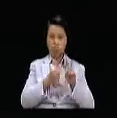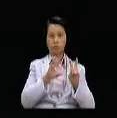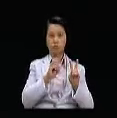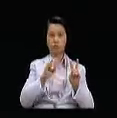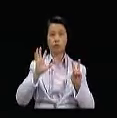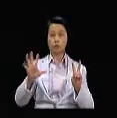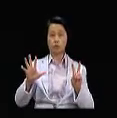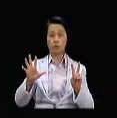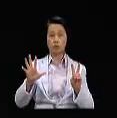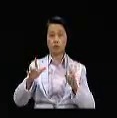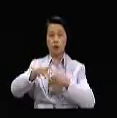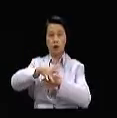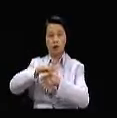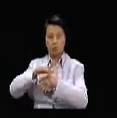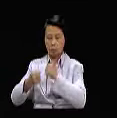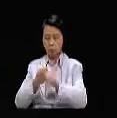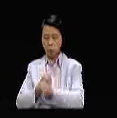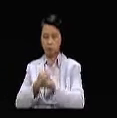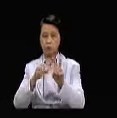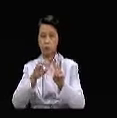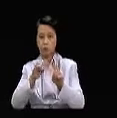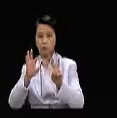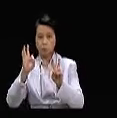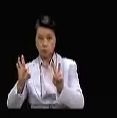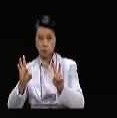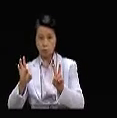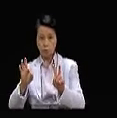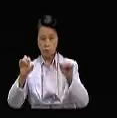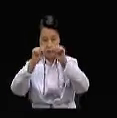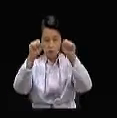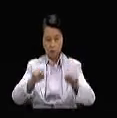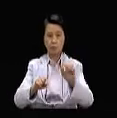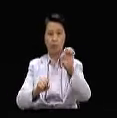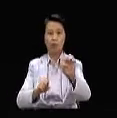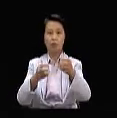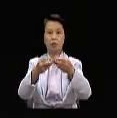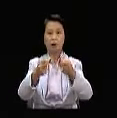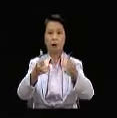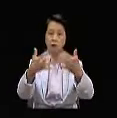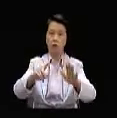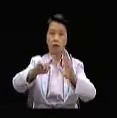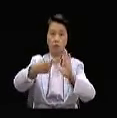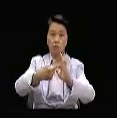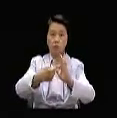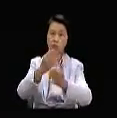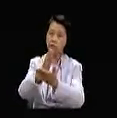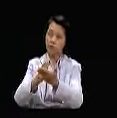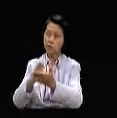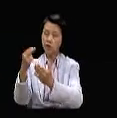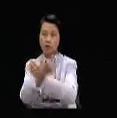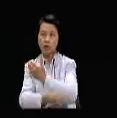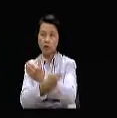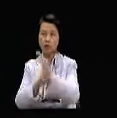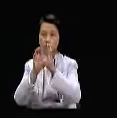haid Nose awal tahun 2009 sistem kita nanti telah dimulai kan di bawah negeri atau